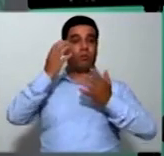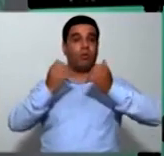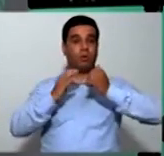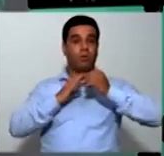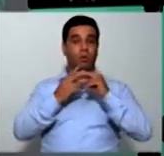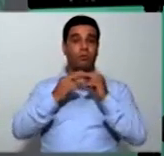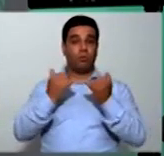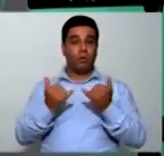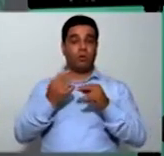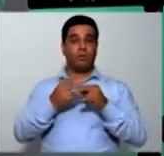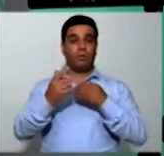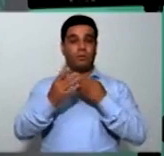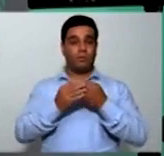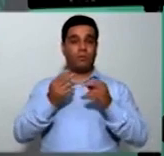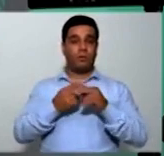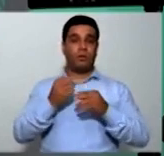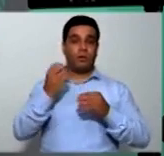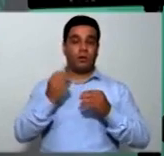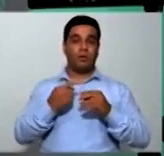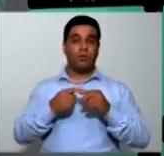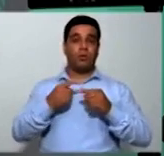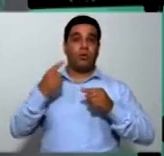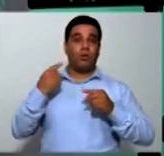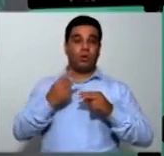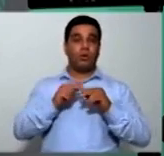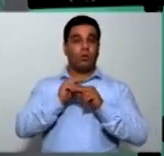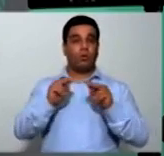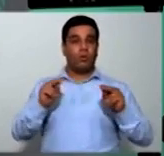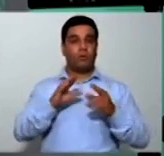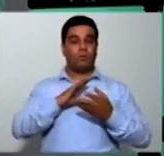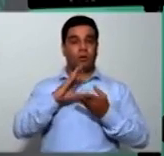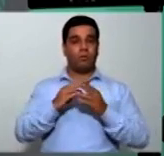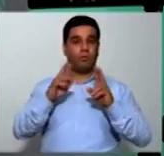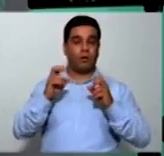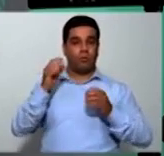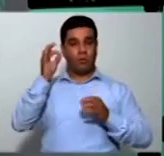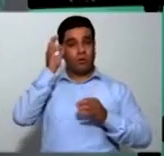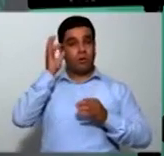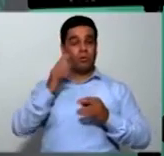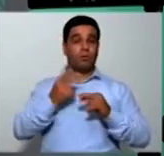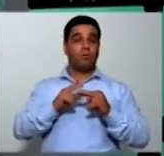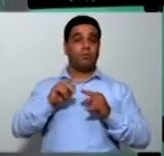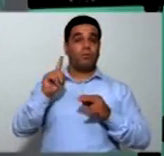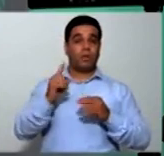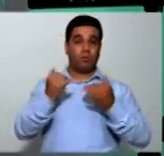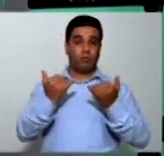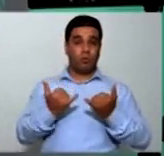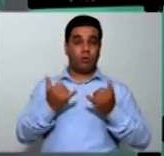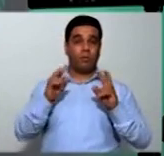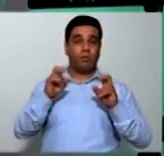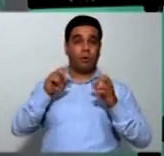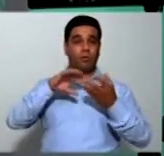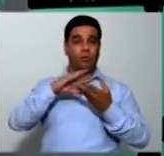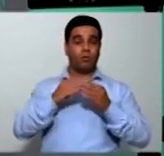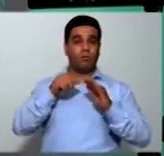bo'lsangiz, keling endi yana undan oldinroq o'tgan mavzularimizni eslab ko'ramiz. Bevosita bugungi